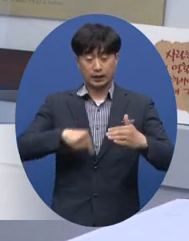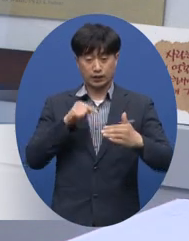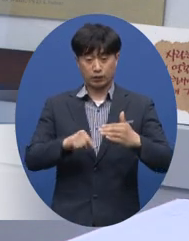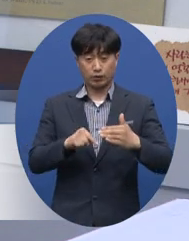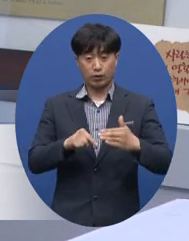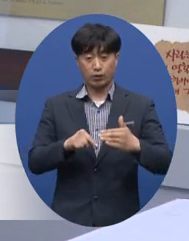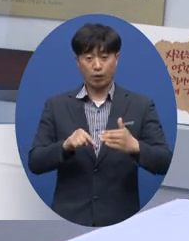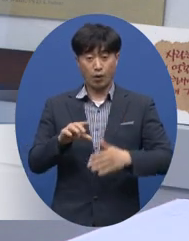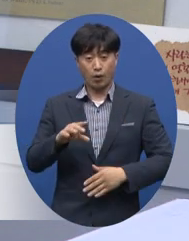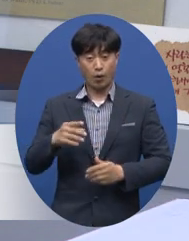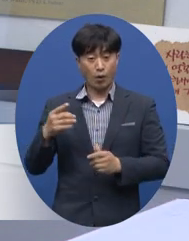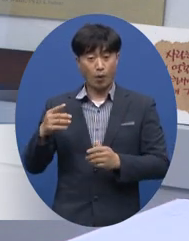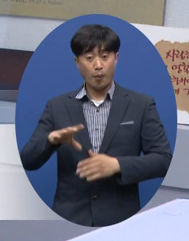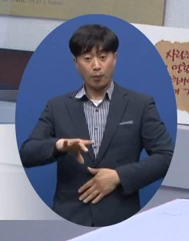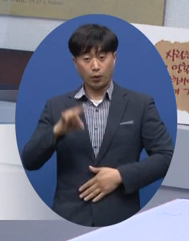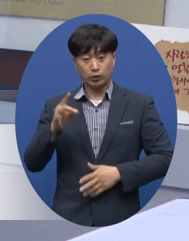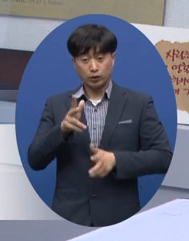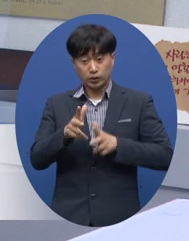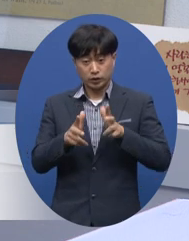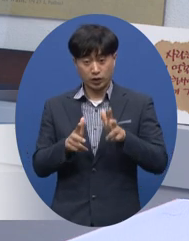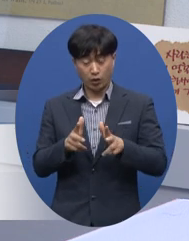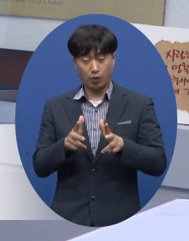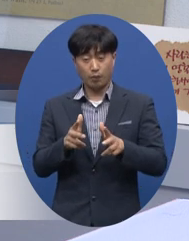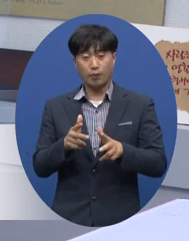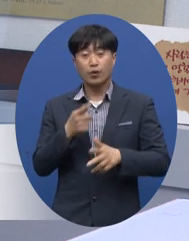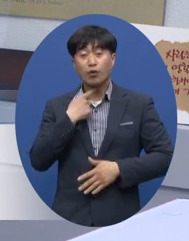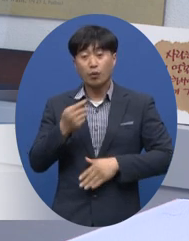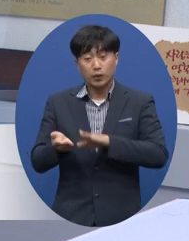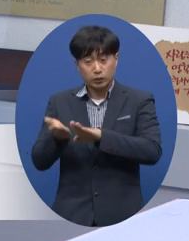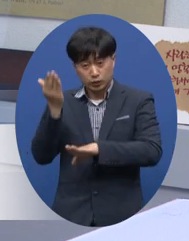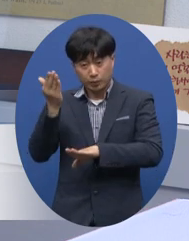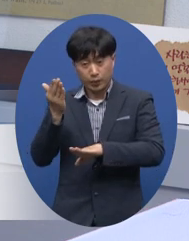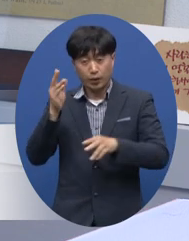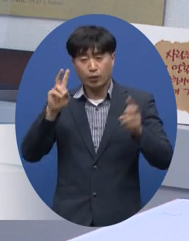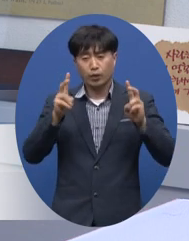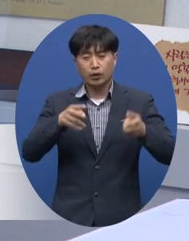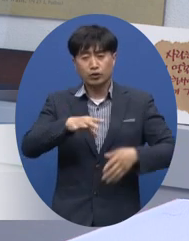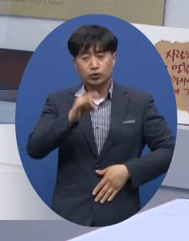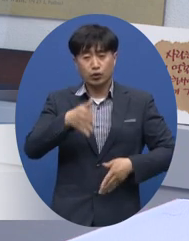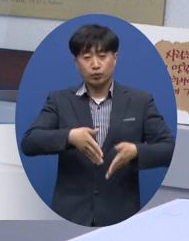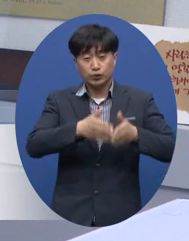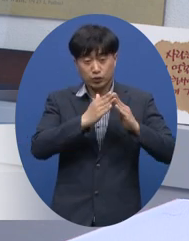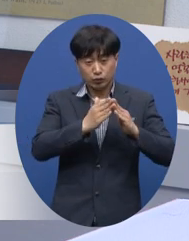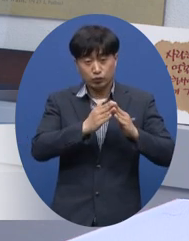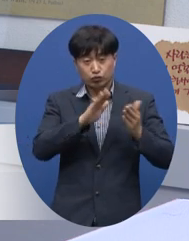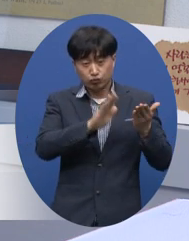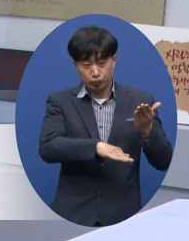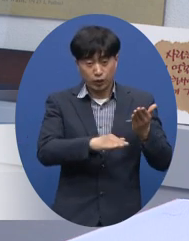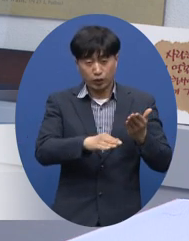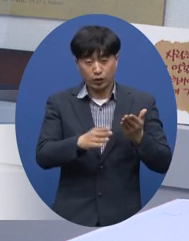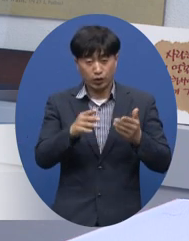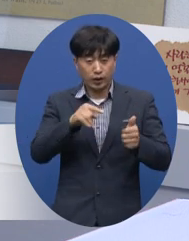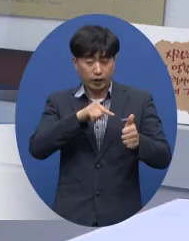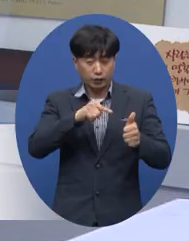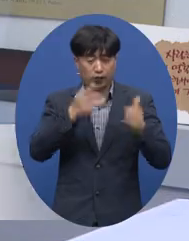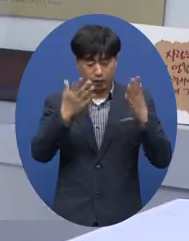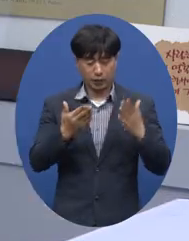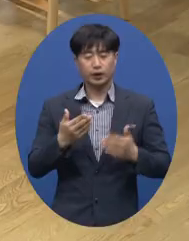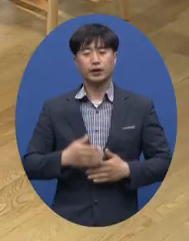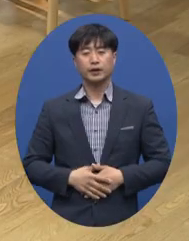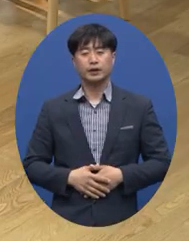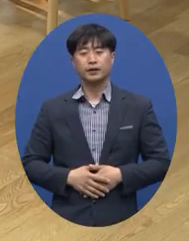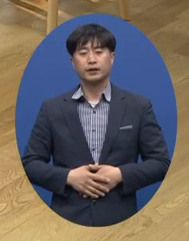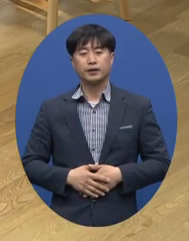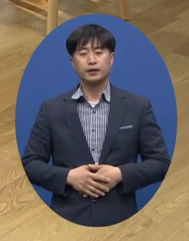이 안에서도 먼저 사업을 하신 선배들이 또 이제 창업을 처음 시작한 후배들한테 조언도